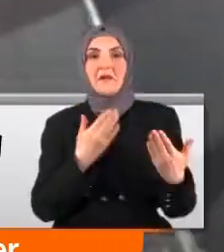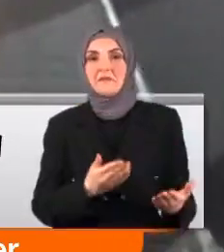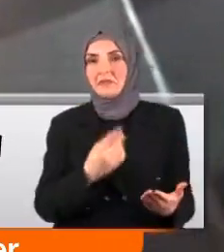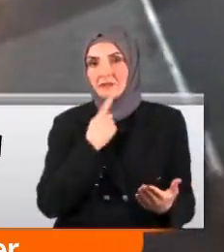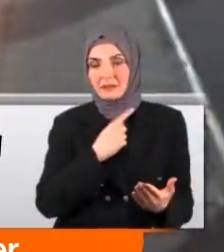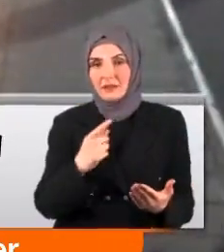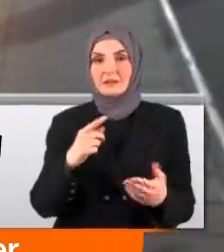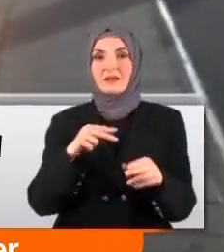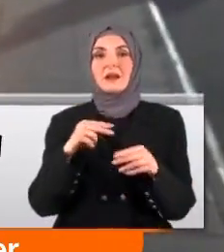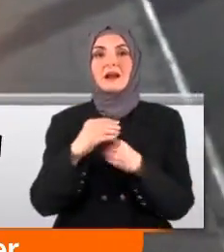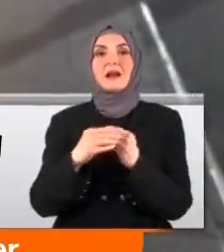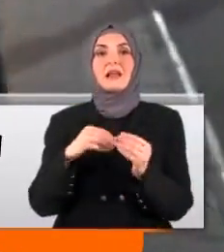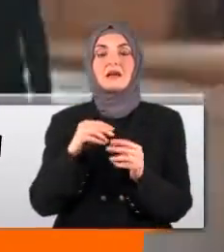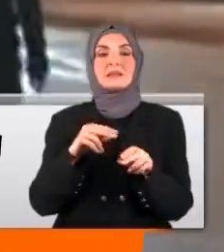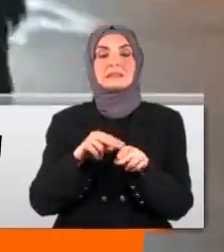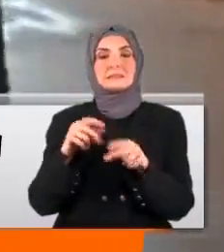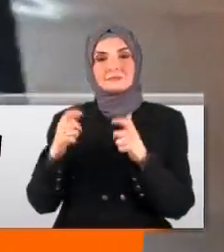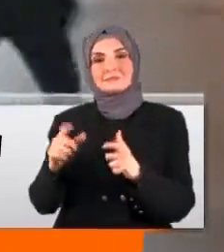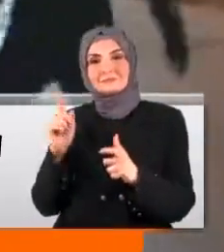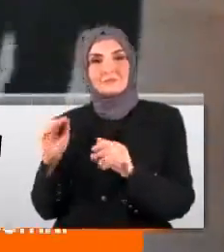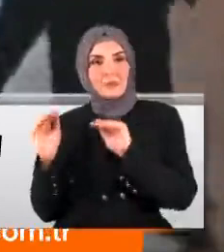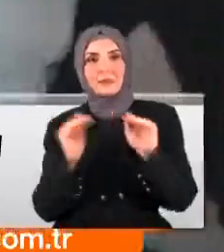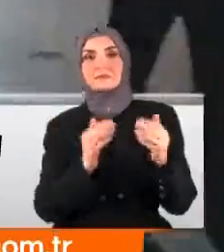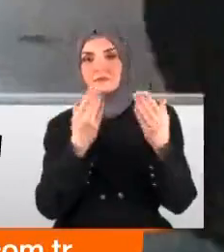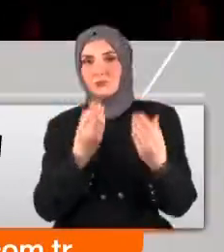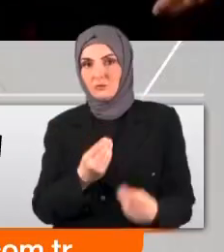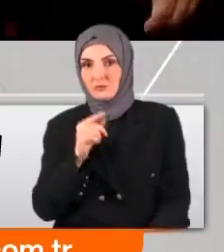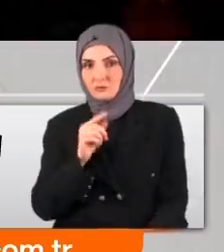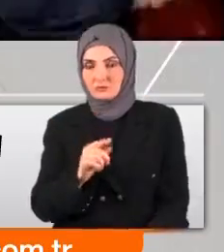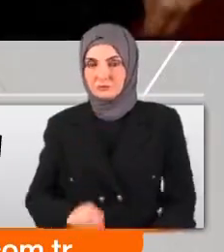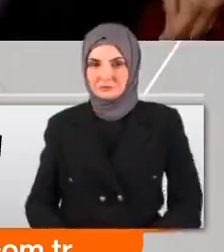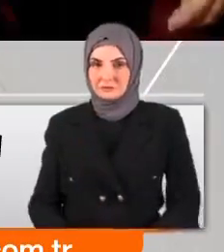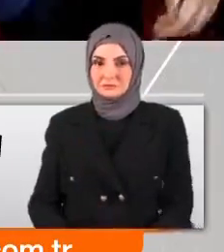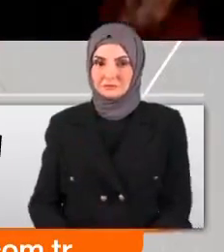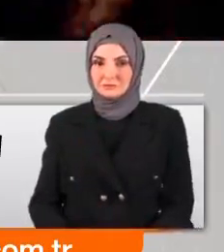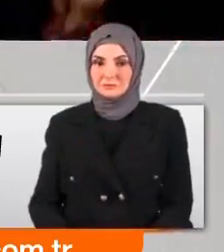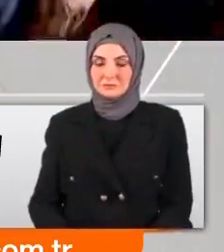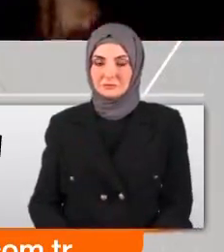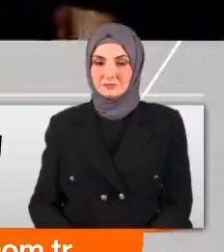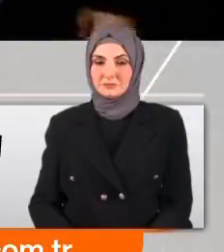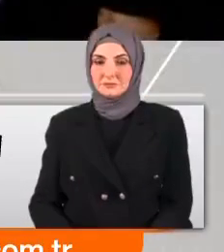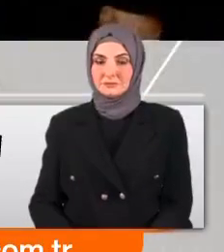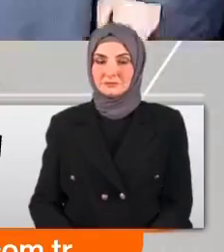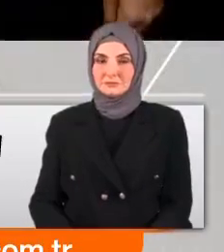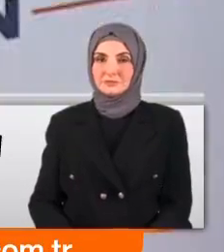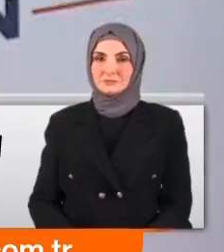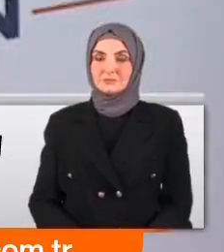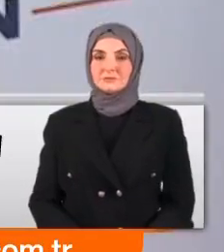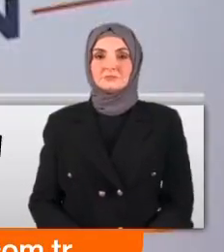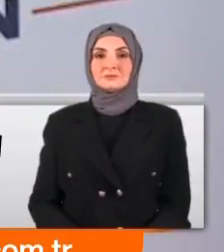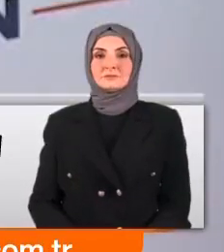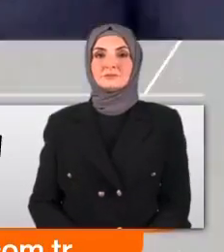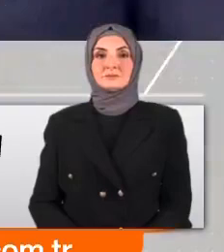aldı. Kurmayları da tıpkı HDP'liler gibi tehdit diline sarıldı. Selahattin Demirtaş'ın serbest bırakılmasını istiyorsanız